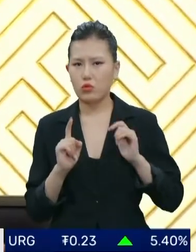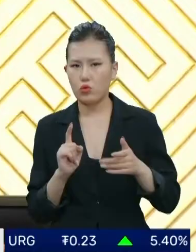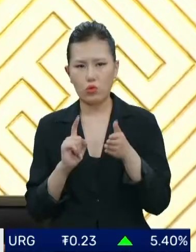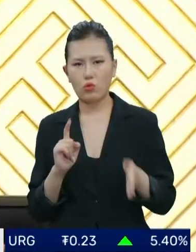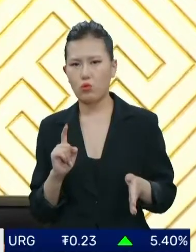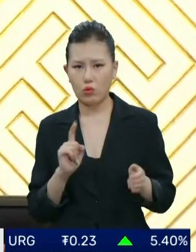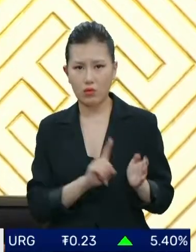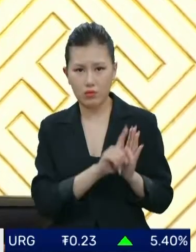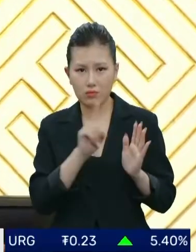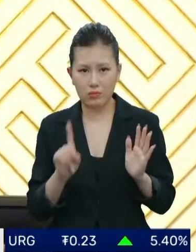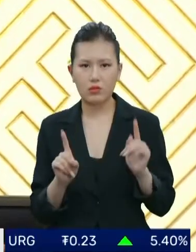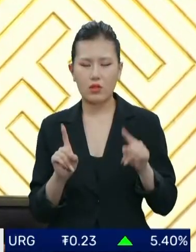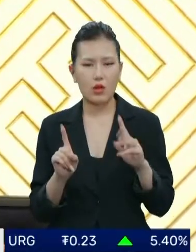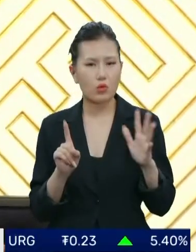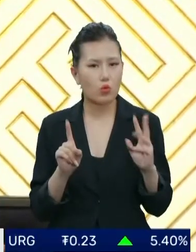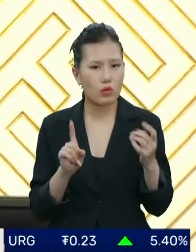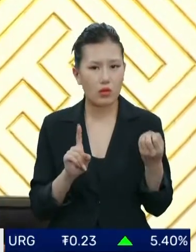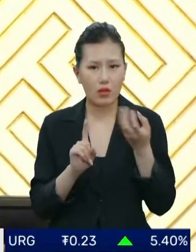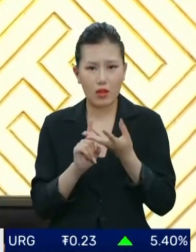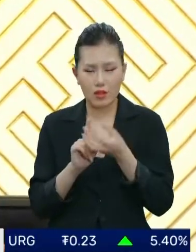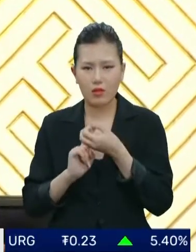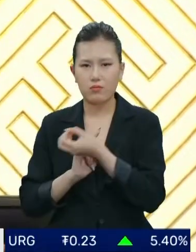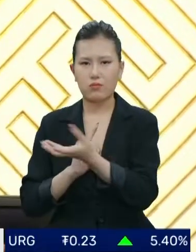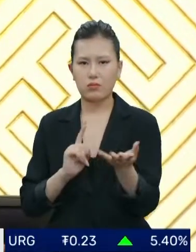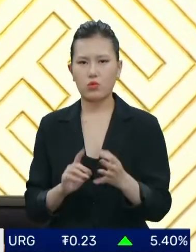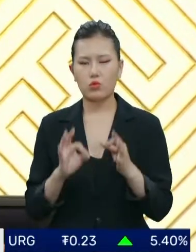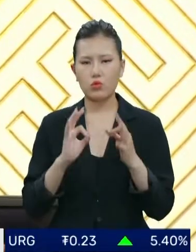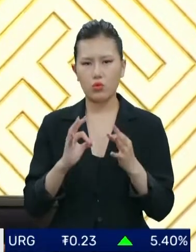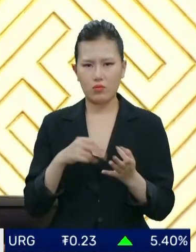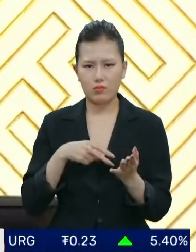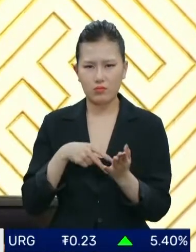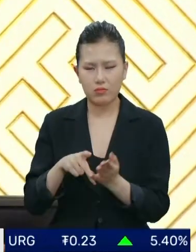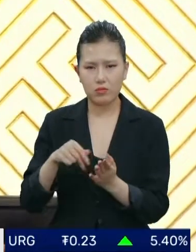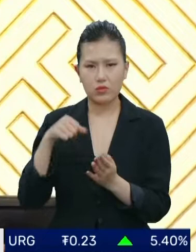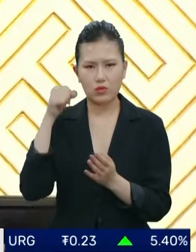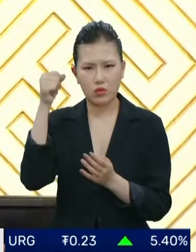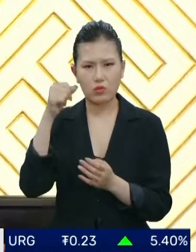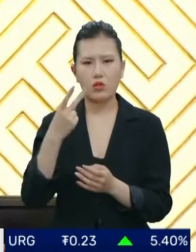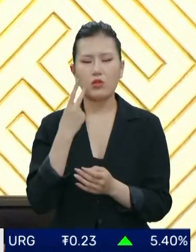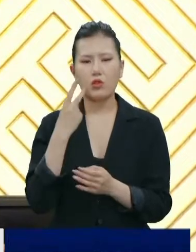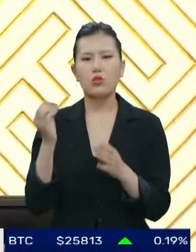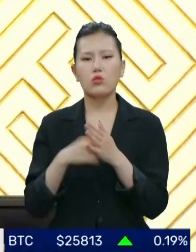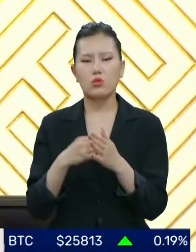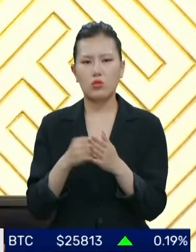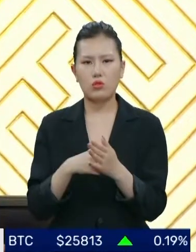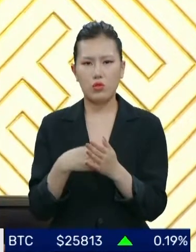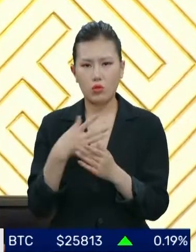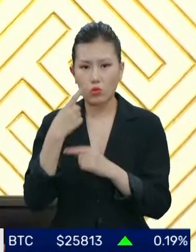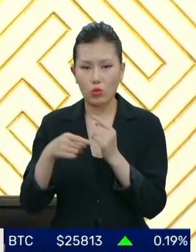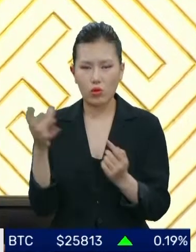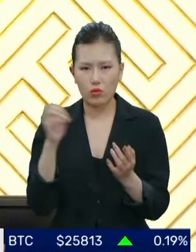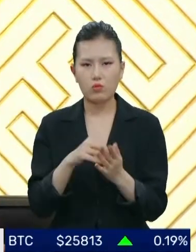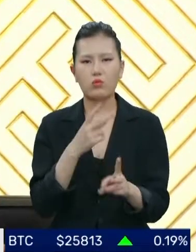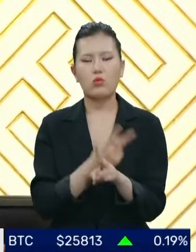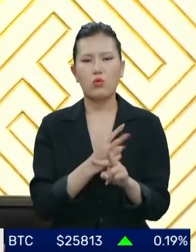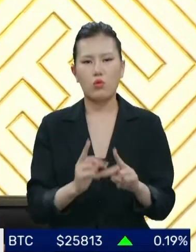иргэдийнхээ төлөө дуугарч тэмцэж явах ёстой. Энэ ч утгаараа энэ сонгуулийн хуулинд том өөрчлөлтийг оруллаа. Одоо энэ сонгуулийн хуулиа бол доктортой